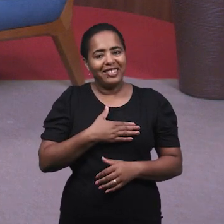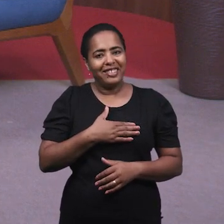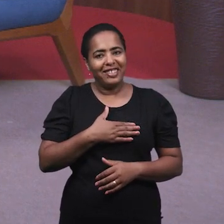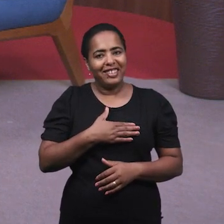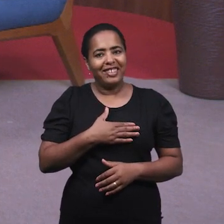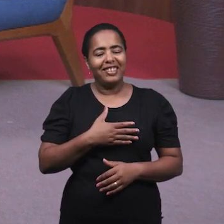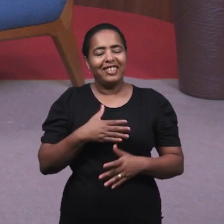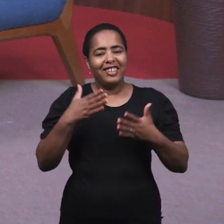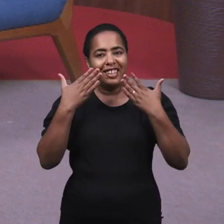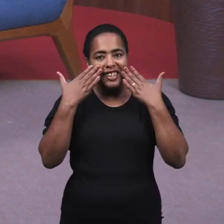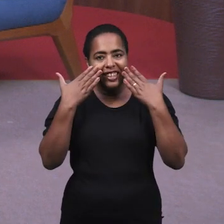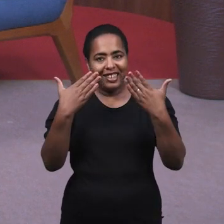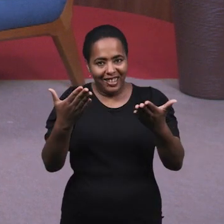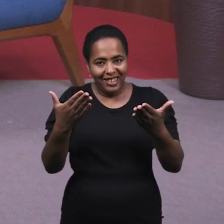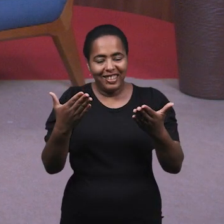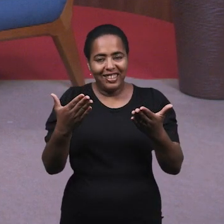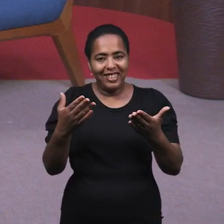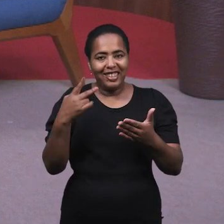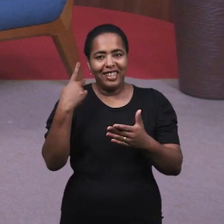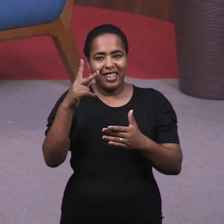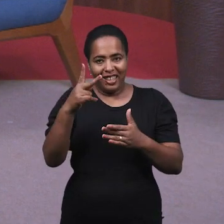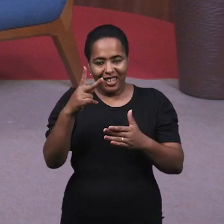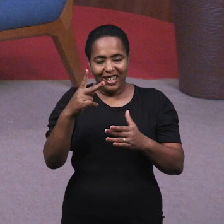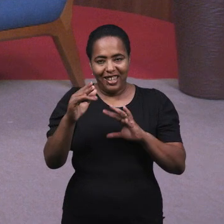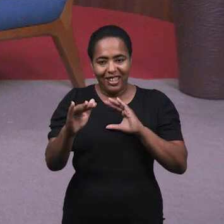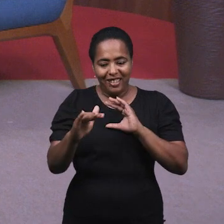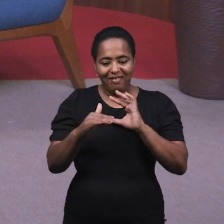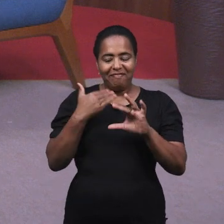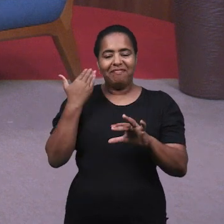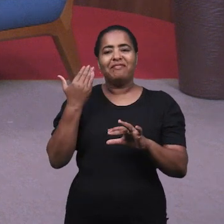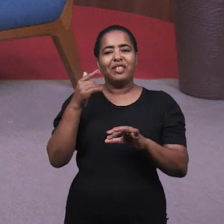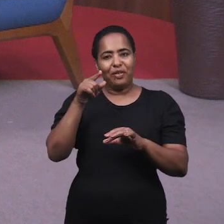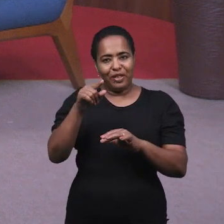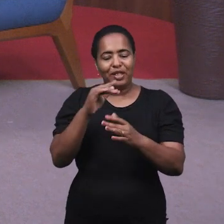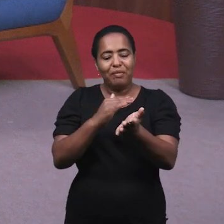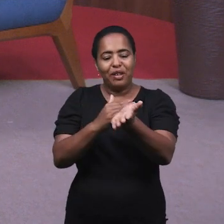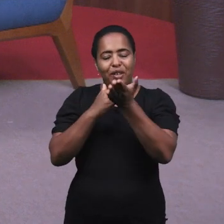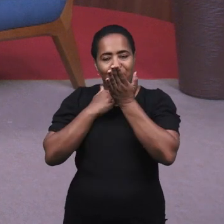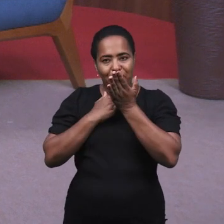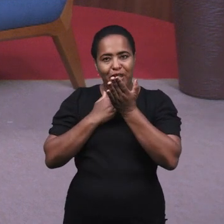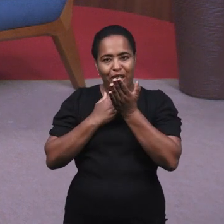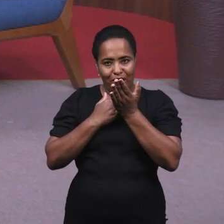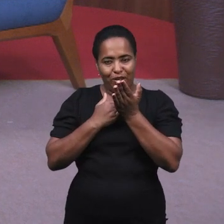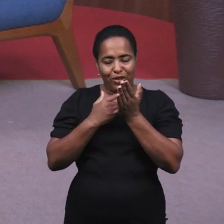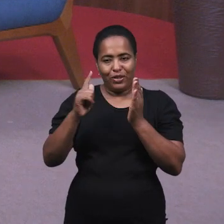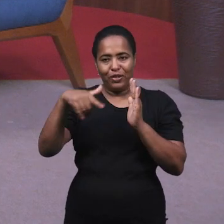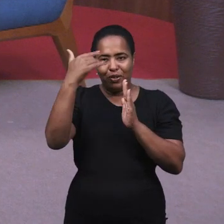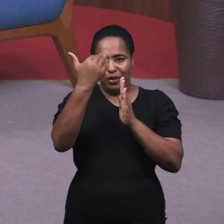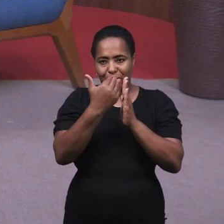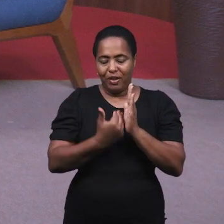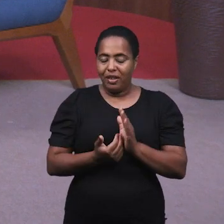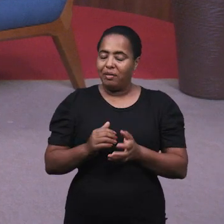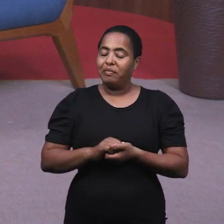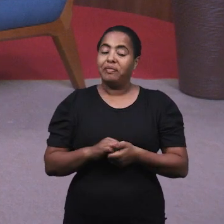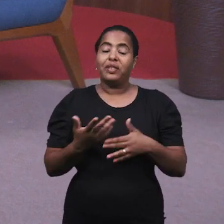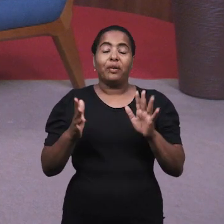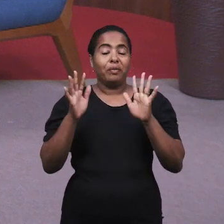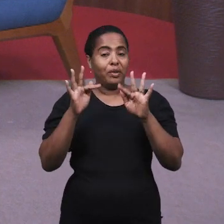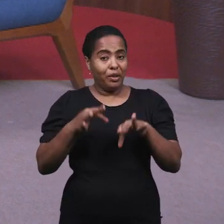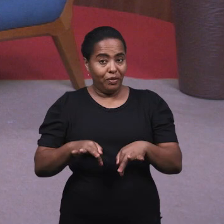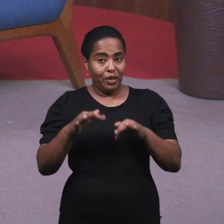votre contribution. Vous nous aidez aussi à préparer la prochaine édition. Nous arrivons ainsi à la fin de cette édition de Leçon du Manaïm. Encore une fois, je